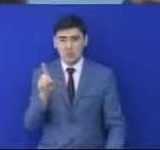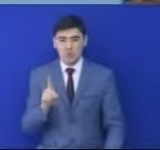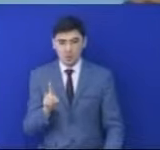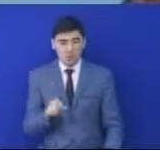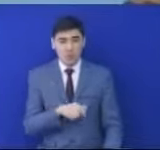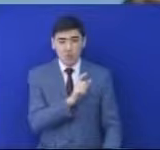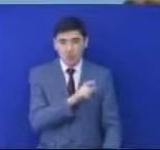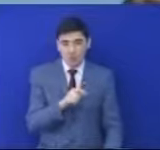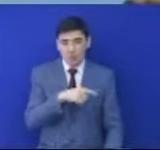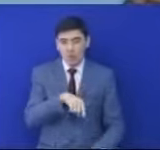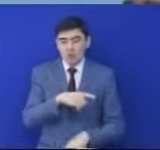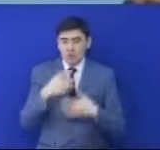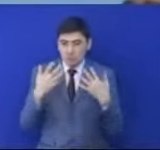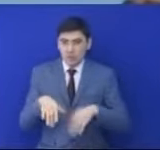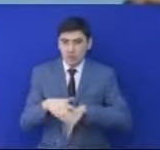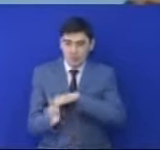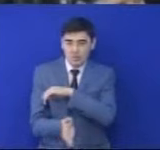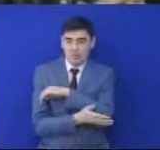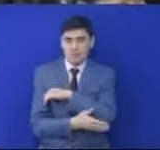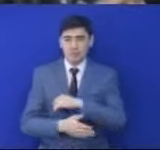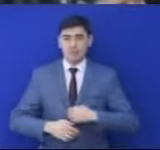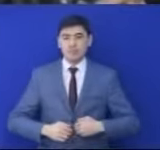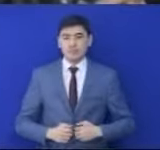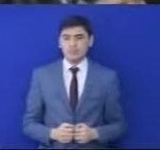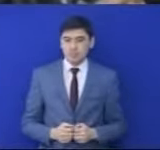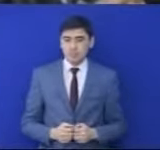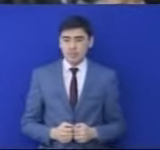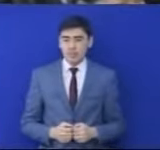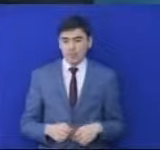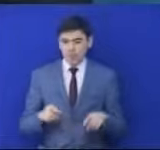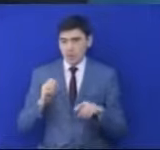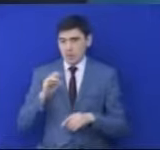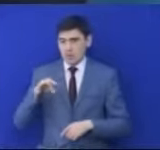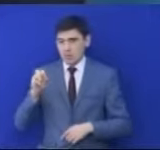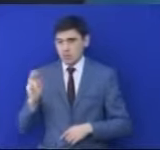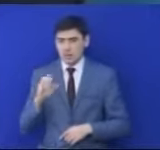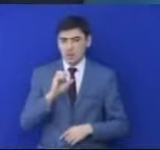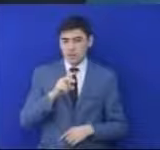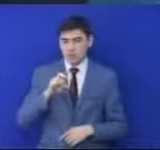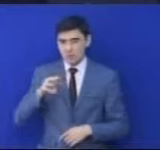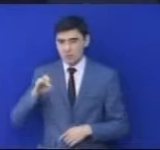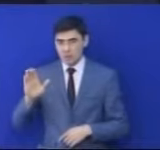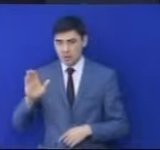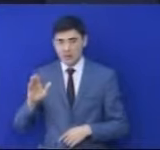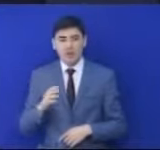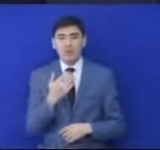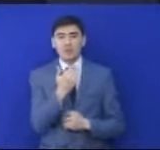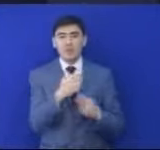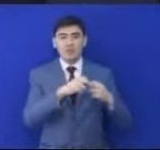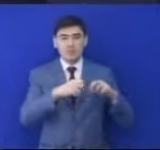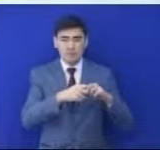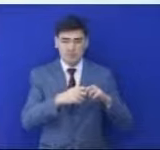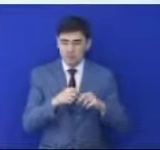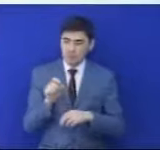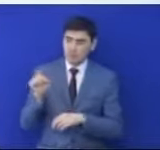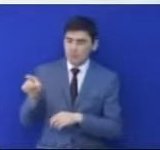қалды. Бәріміз сол сүтпен жан бағып отырмыз. Мәселеге қаныққан қала әкімі Ермак Сәлімов орын алған жағдайға қатысты жауапты